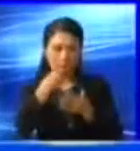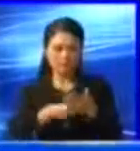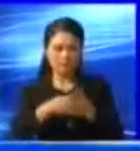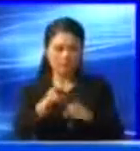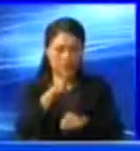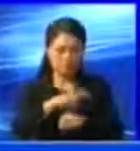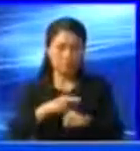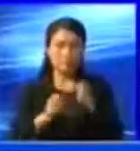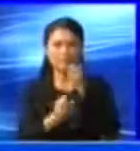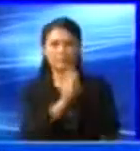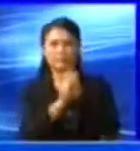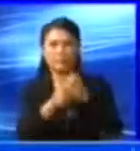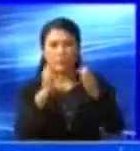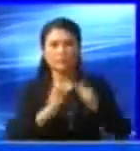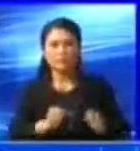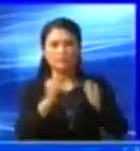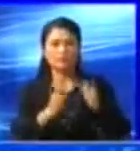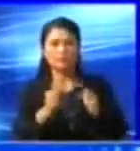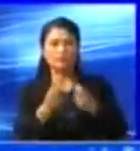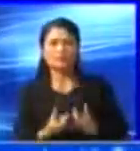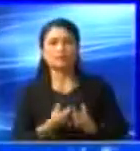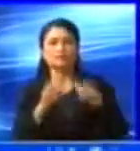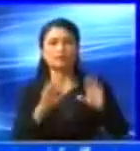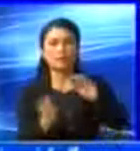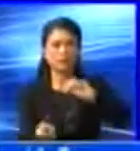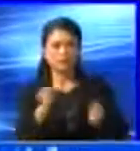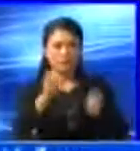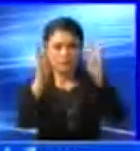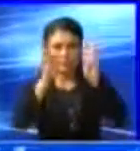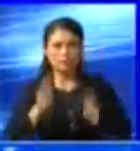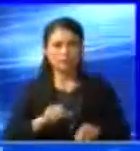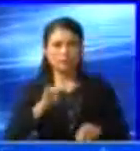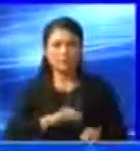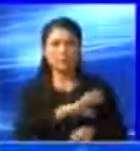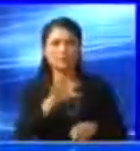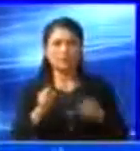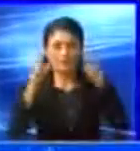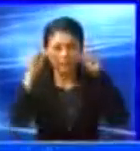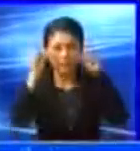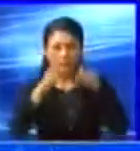ជាតិសម្រាប់គាំទ្រកិច្ចខិតខំប្រឹងប្រែងដោះស្រាយបញ្ហាប្រែប្រួលអាកាសធាតុនៅកម្ពុជា